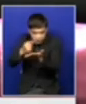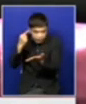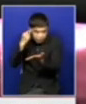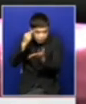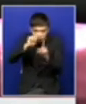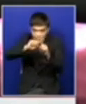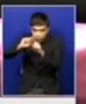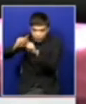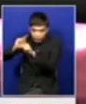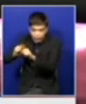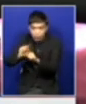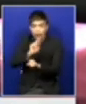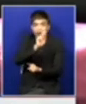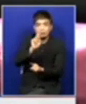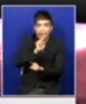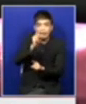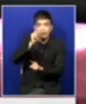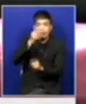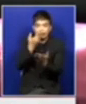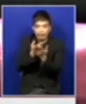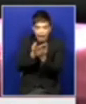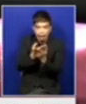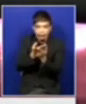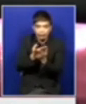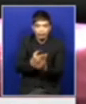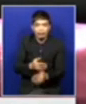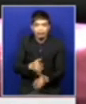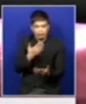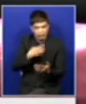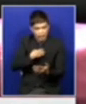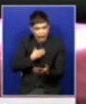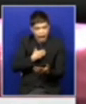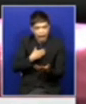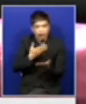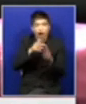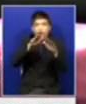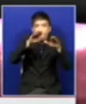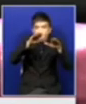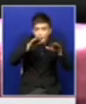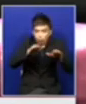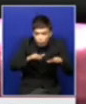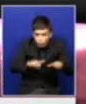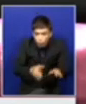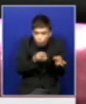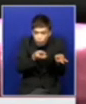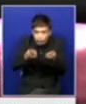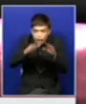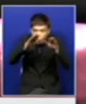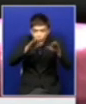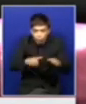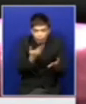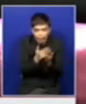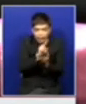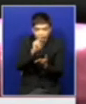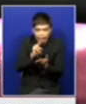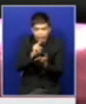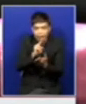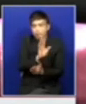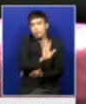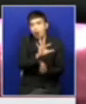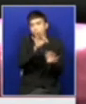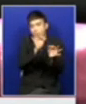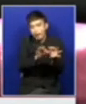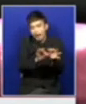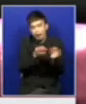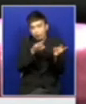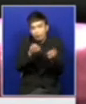จะมีวิธีลดปัญหาการจ่ายเงินที่ไม่มีคุณค่าและลดคอร์รัปชันนี้กันได้อย่างไรข้อความนี้สะท้อนถึงความไม่มั่นใจ